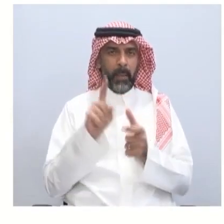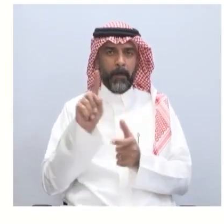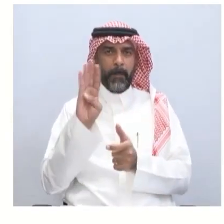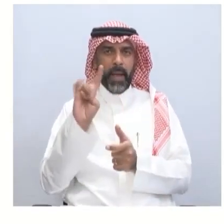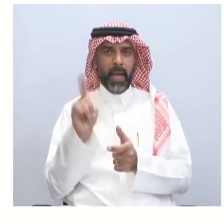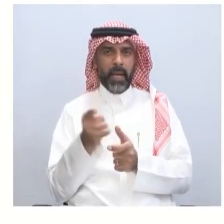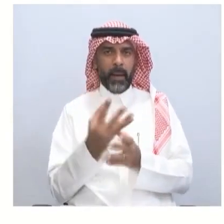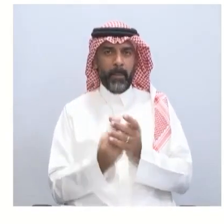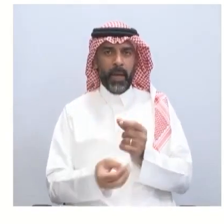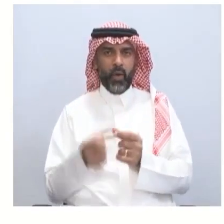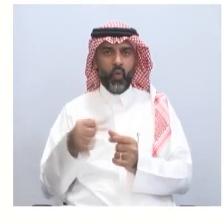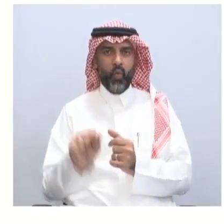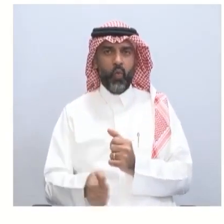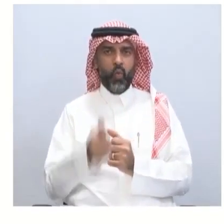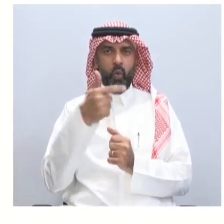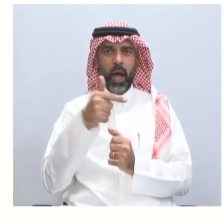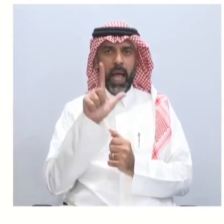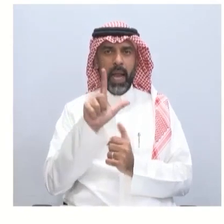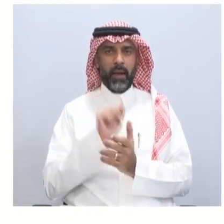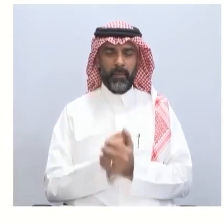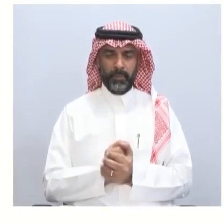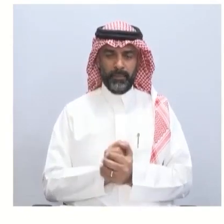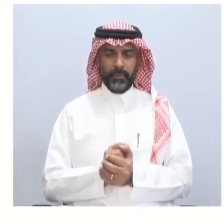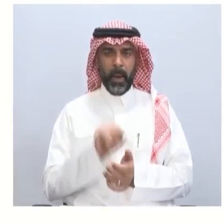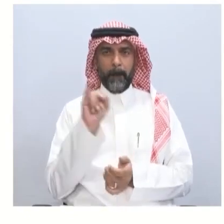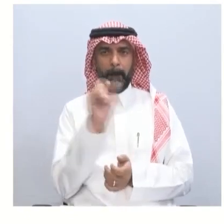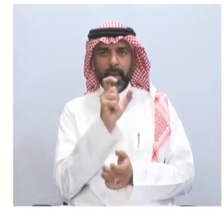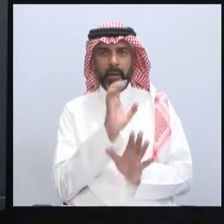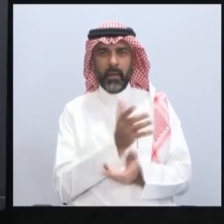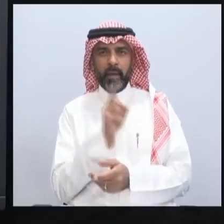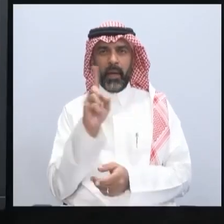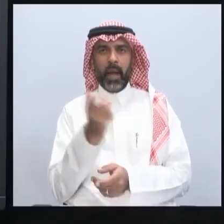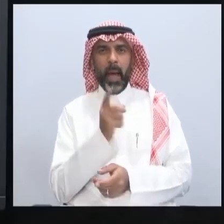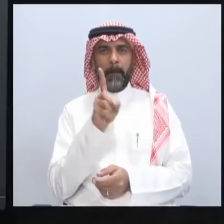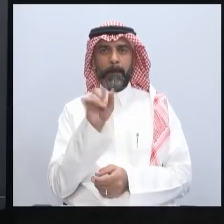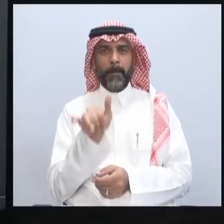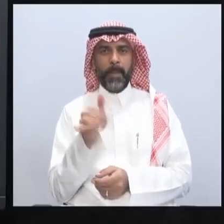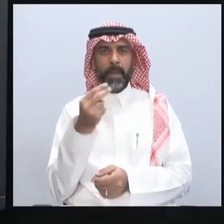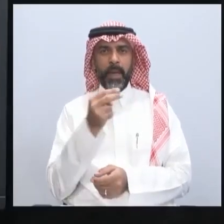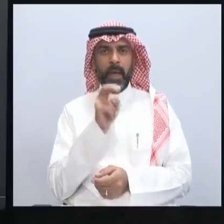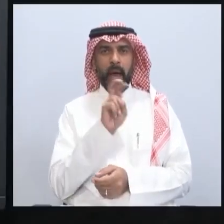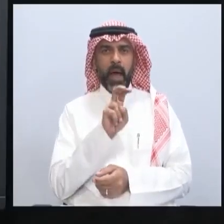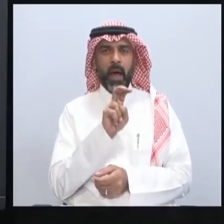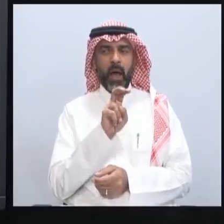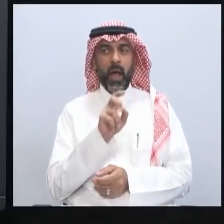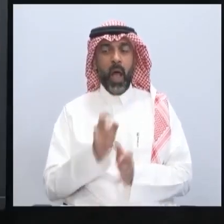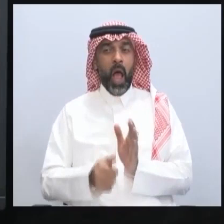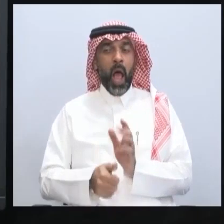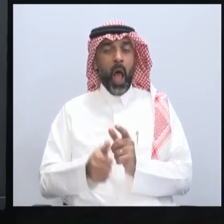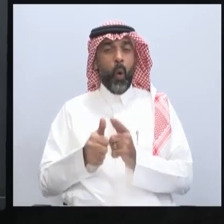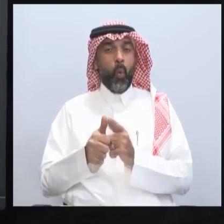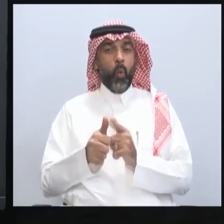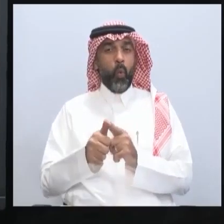ربيعه اين استوطنت هذه القبيله اين استوطنت هذه الاسره احسنتم اذا كانت او